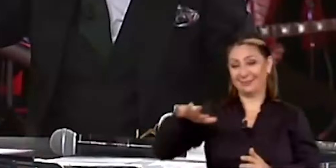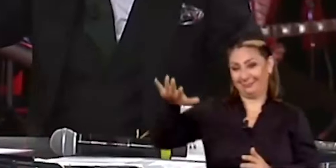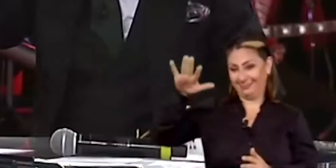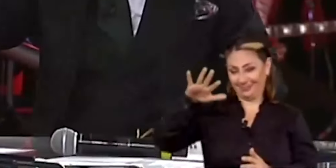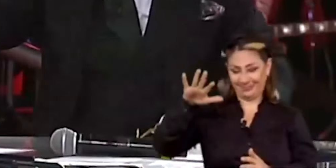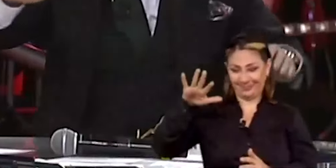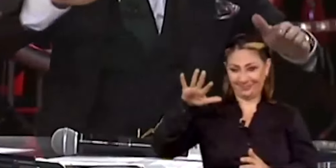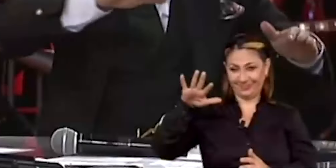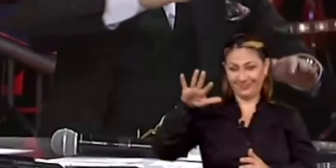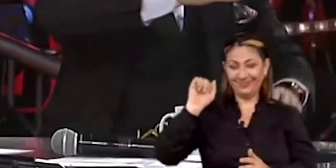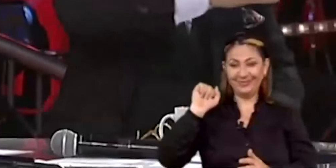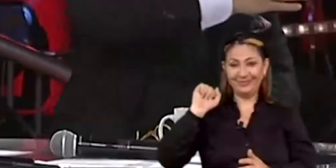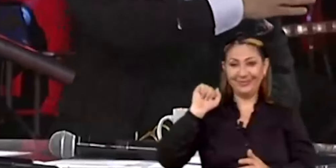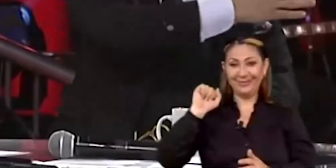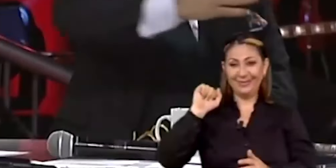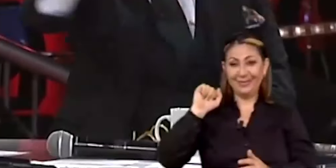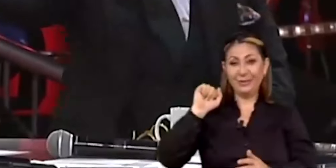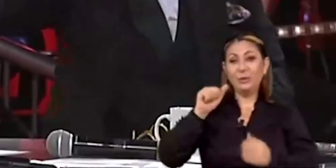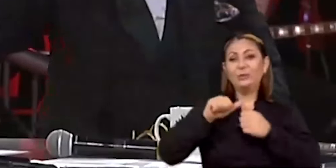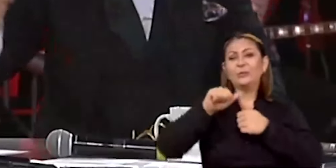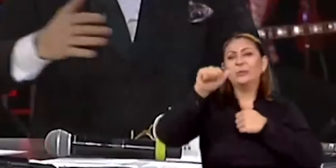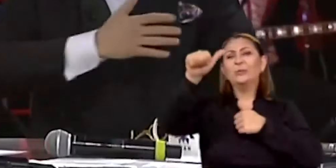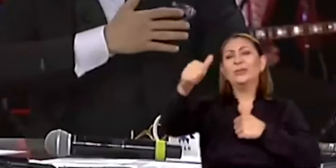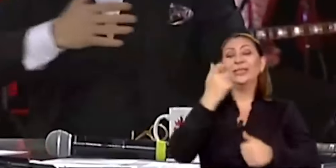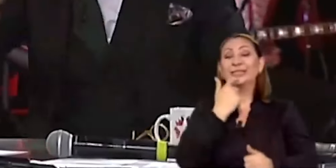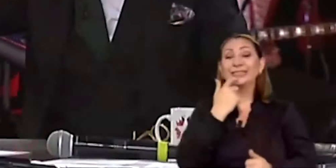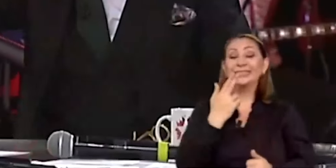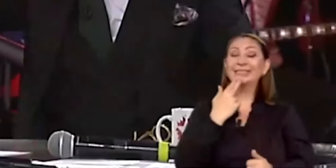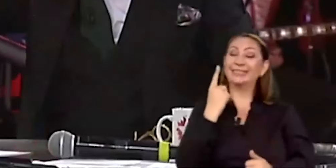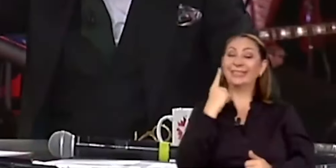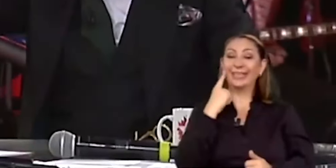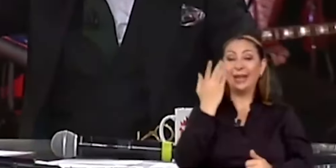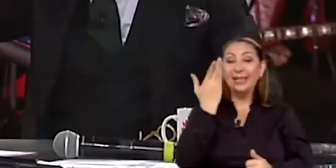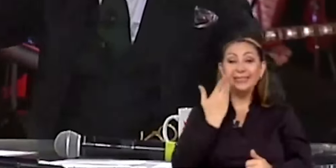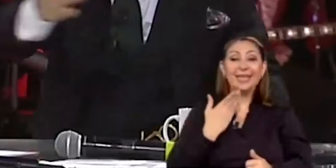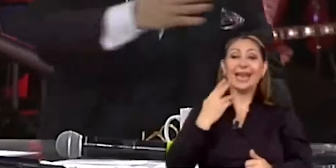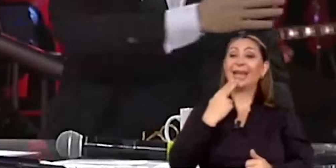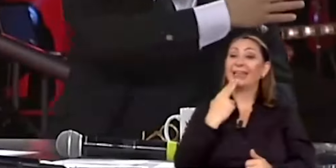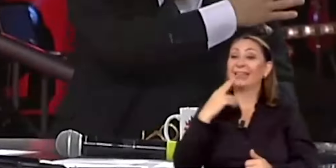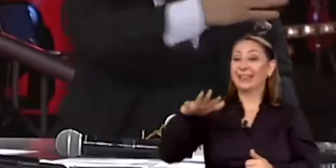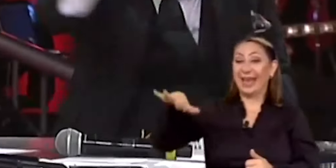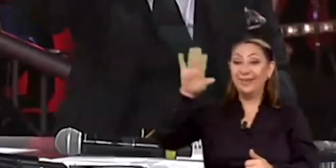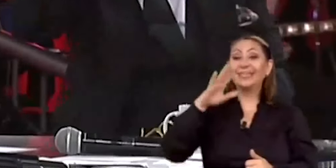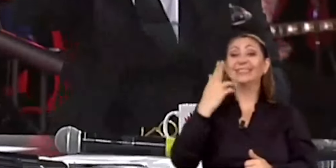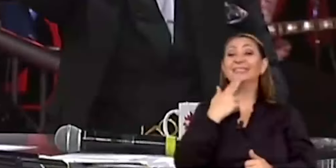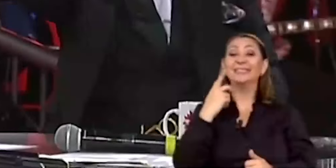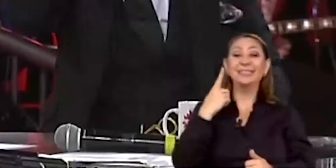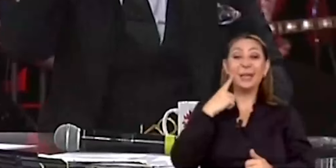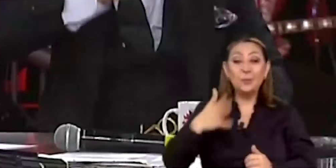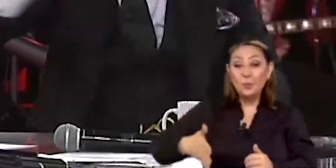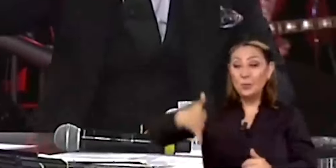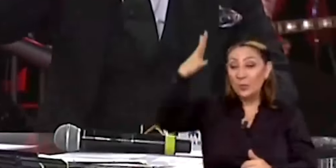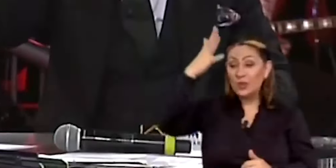hanımlar yani uzun yıllardır Seda Sayan'ı izleyen hanımlar ve Seda Sayan'ın